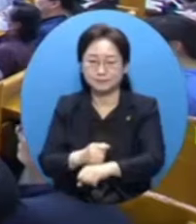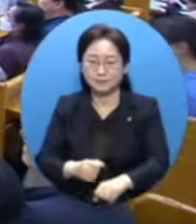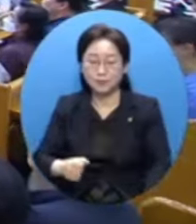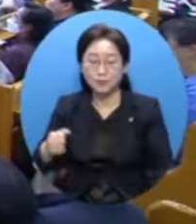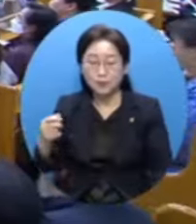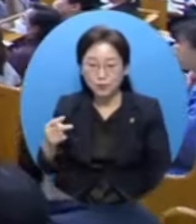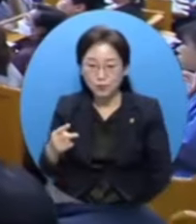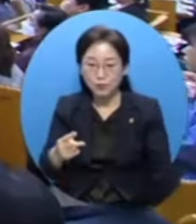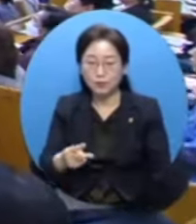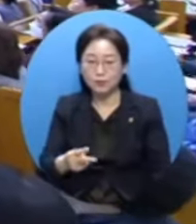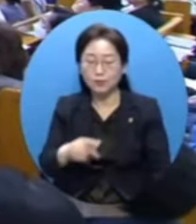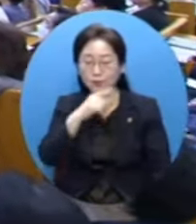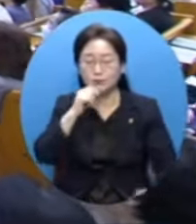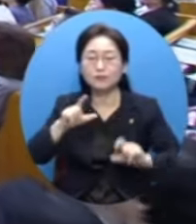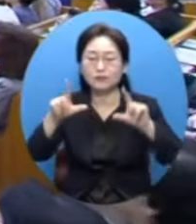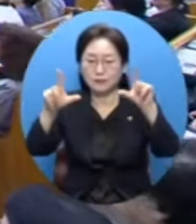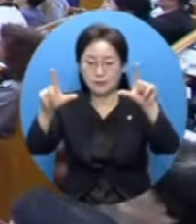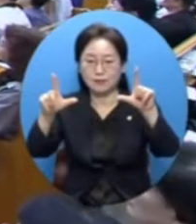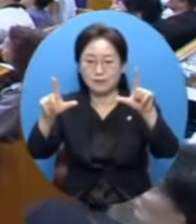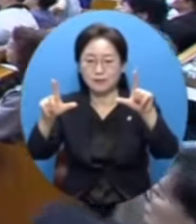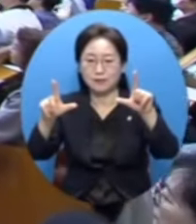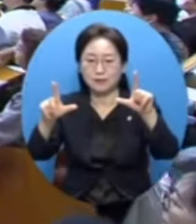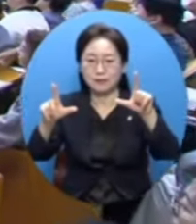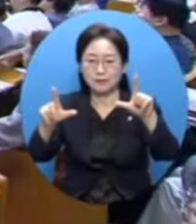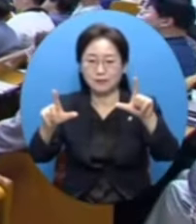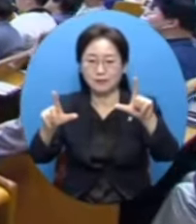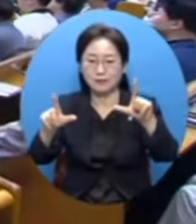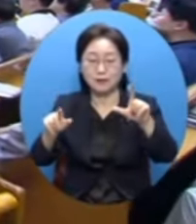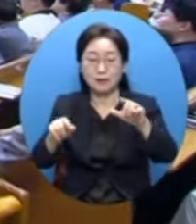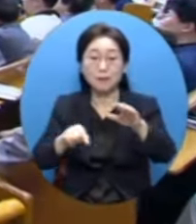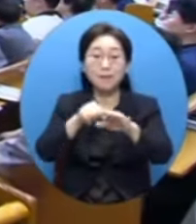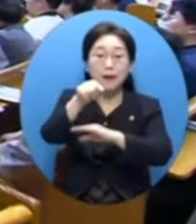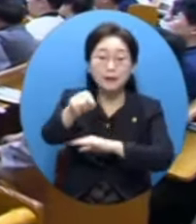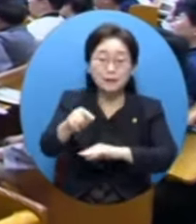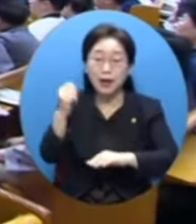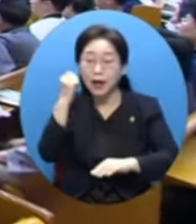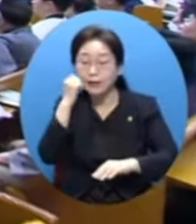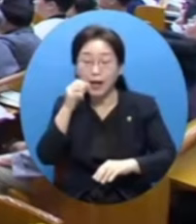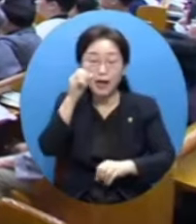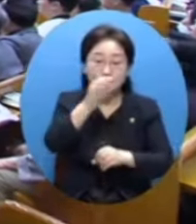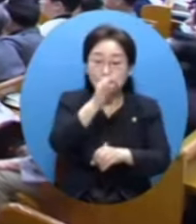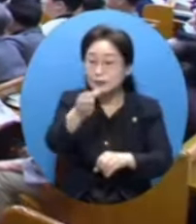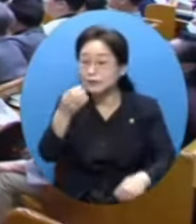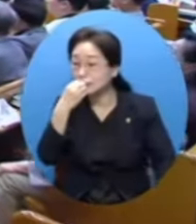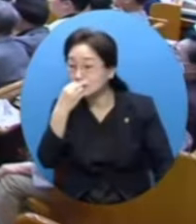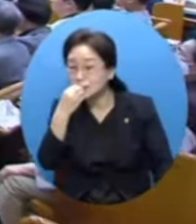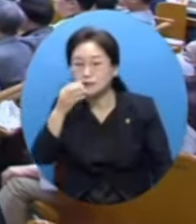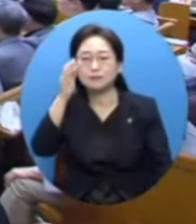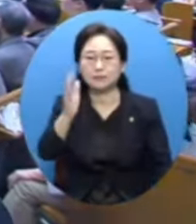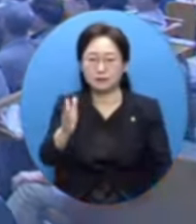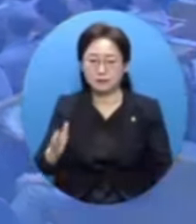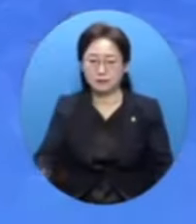그리고 주일날은 나가서 뭐 군것질하고 그런 거 하지 말아라.